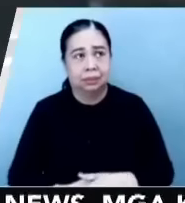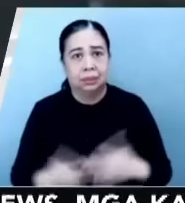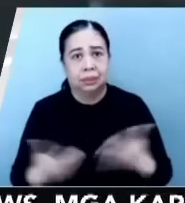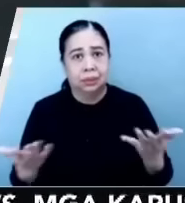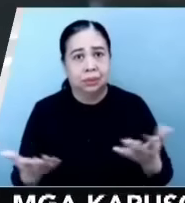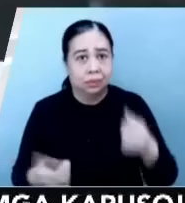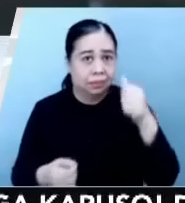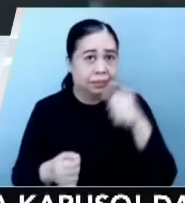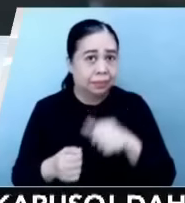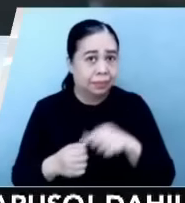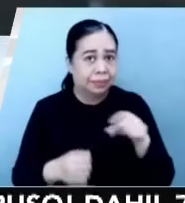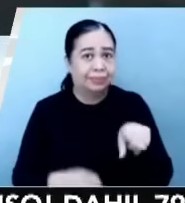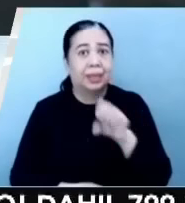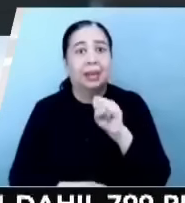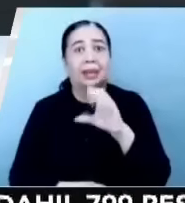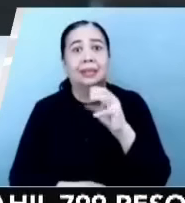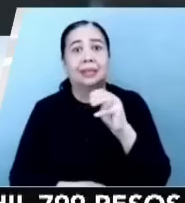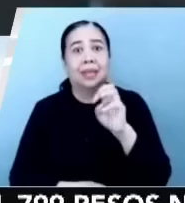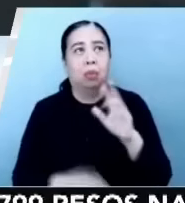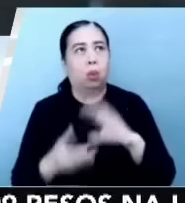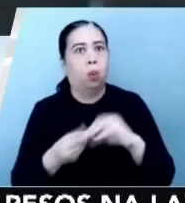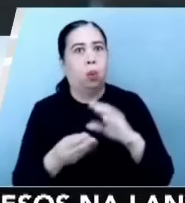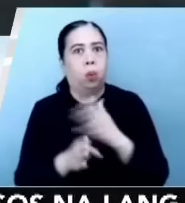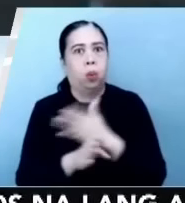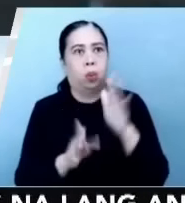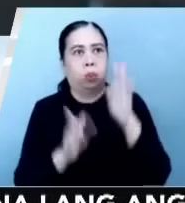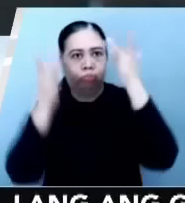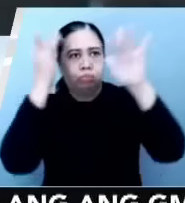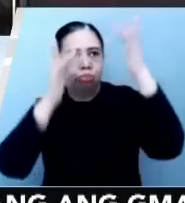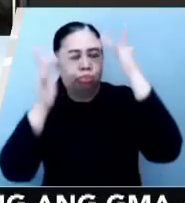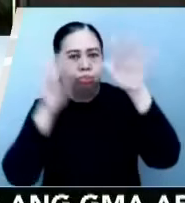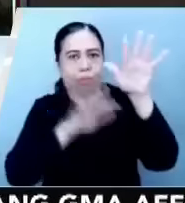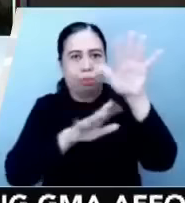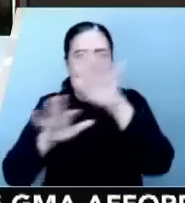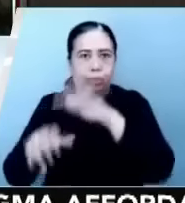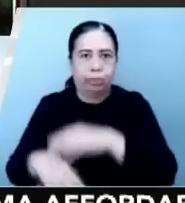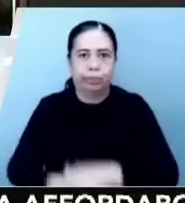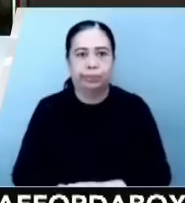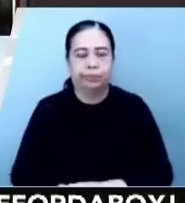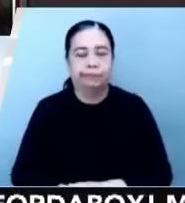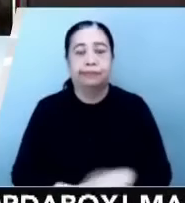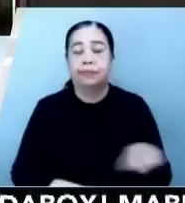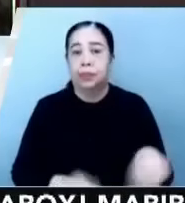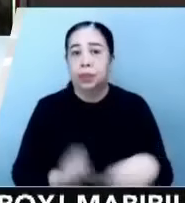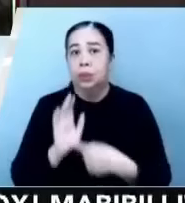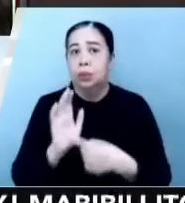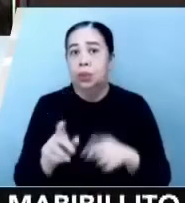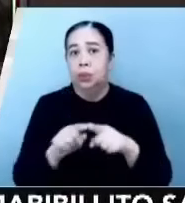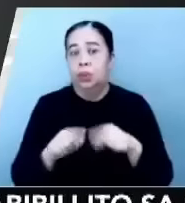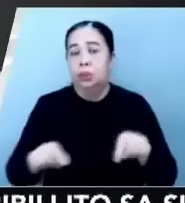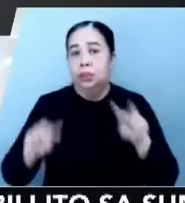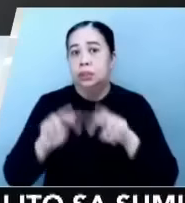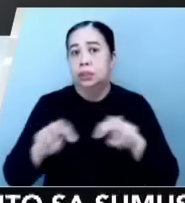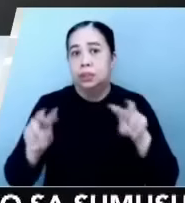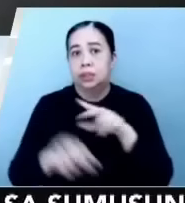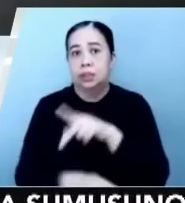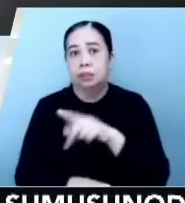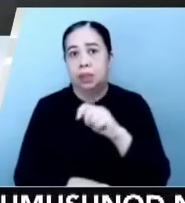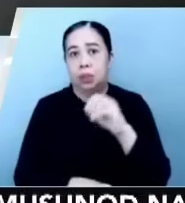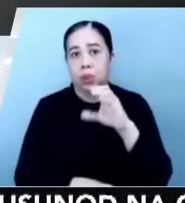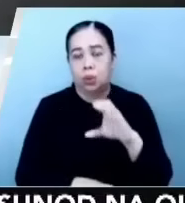mga scammer ho ito. Kahit anong kwento, gagawin nila para mapapaniwala ang kahit sino po. Lumalabas din sa inisyal na imbestigasyon ng PAOK na may